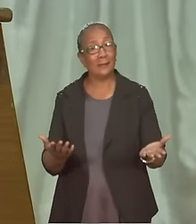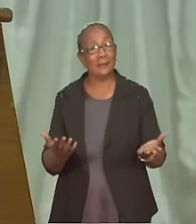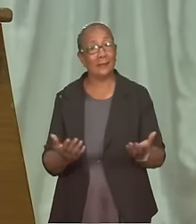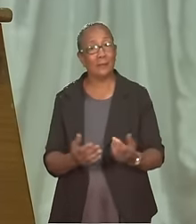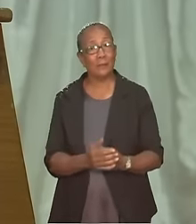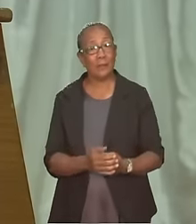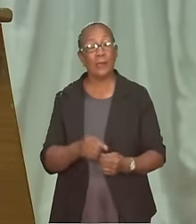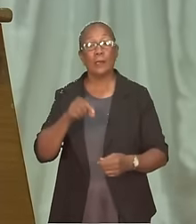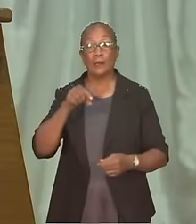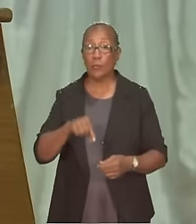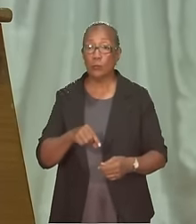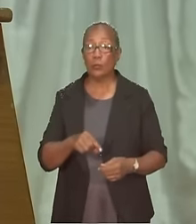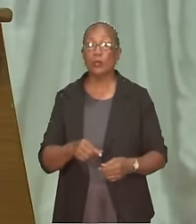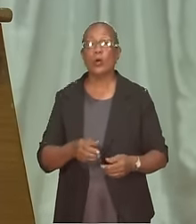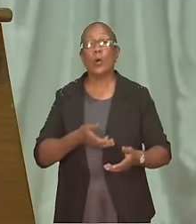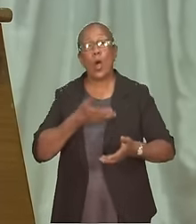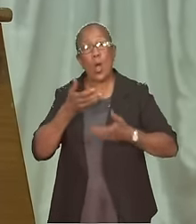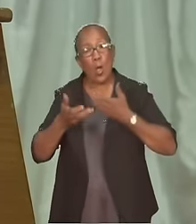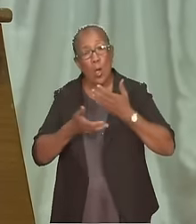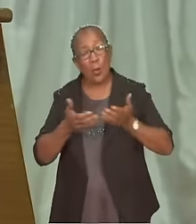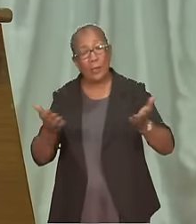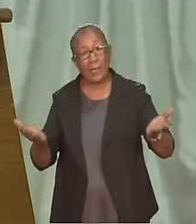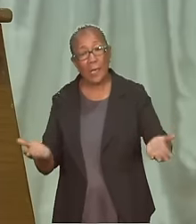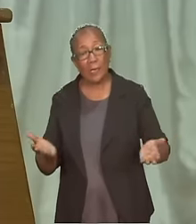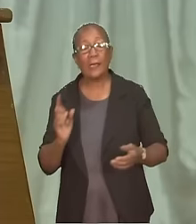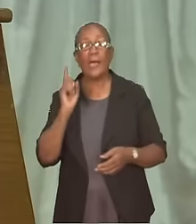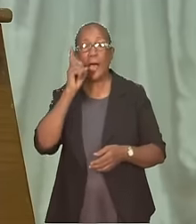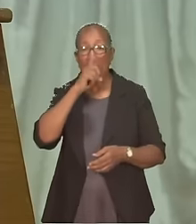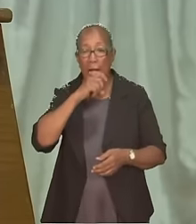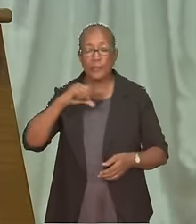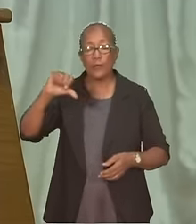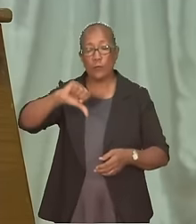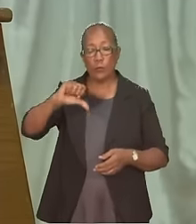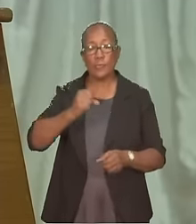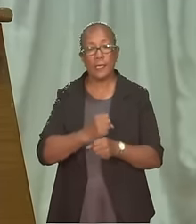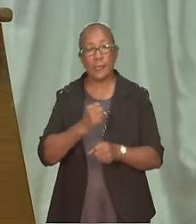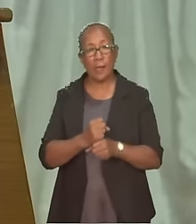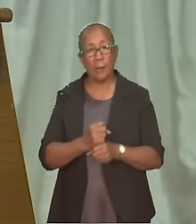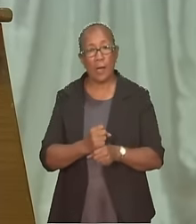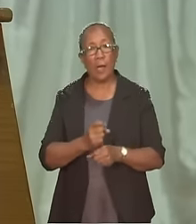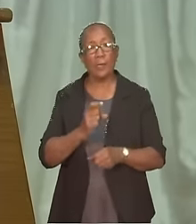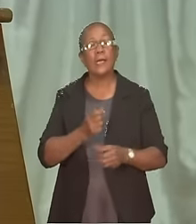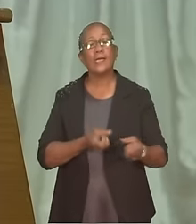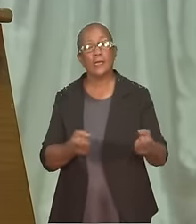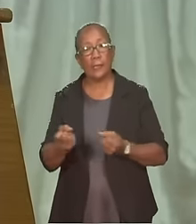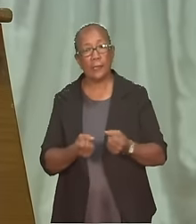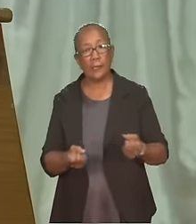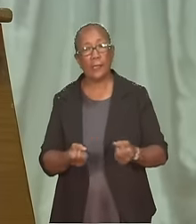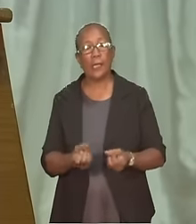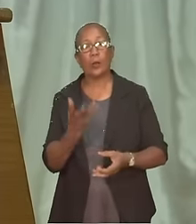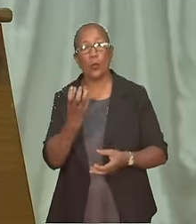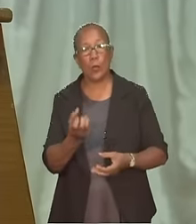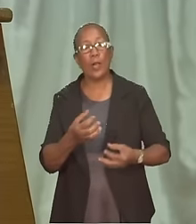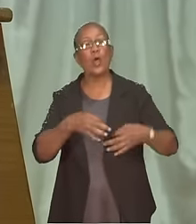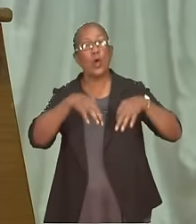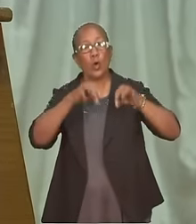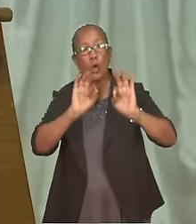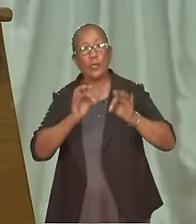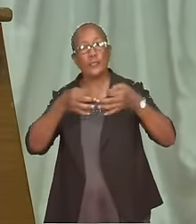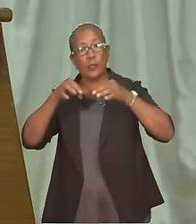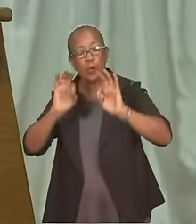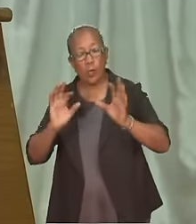Nou, dit moeten we heel simpel uitleggen. En nogmaals, als er fouten gemaakt zijn, we corrigeren. Wij willen namelijk dat alles betaalbaar blijft voor